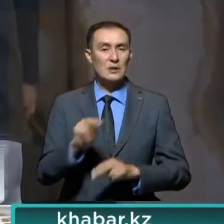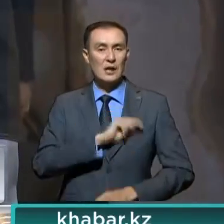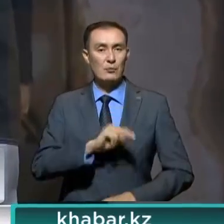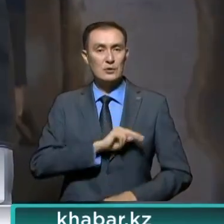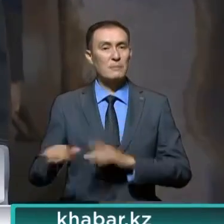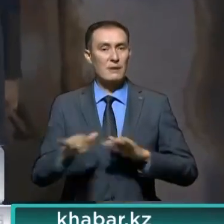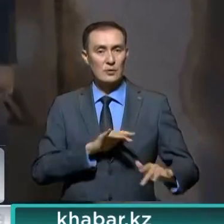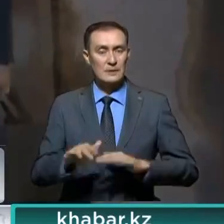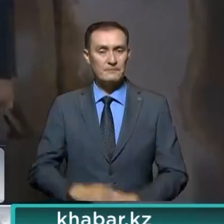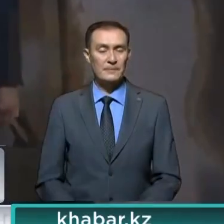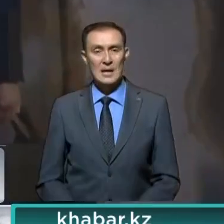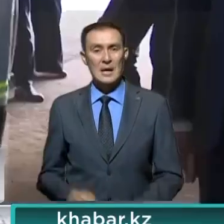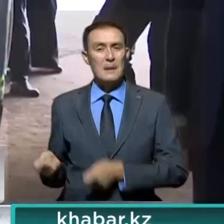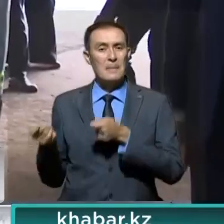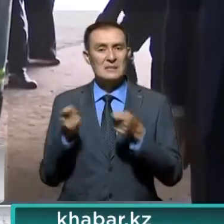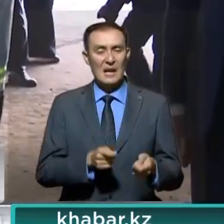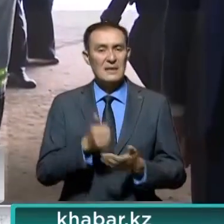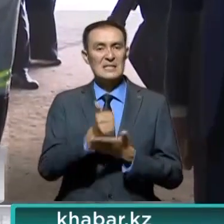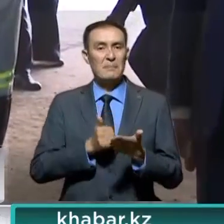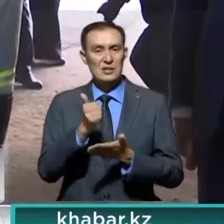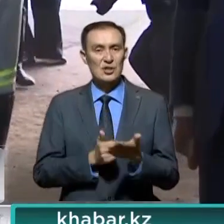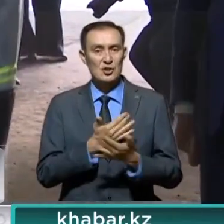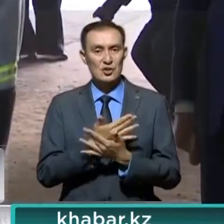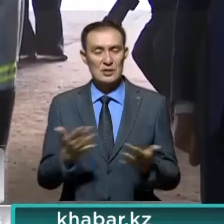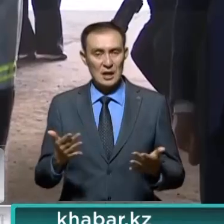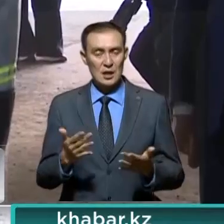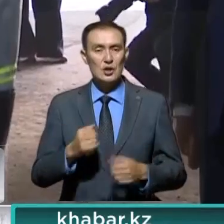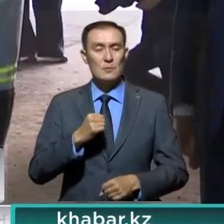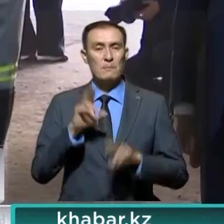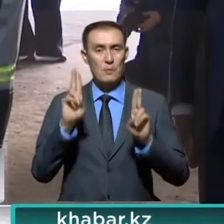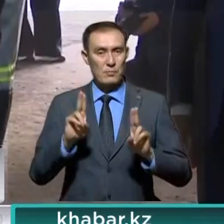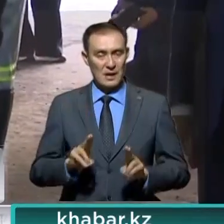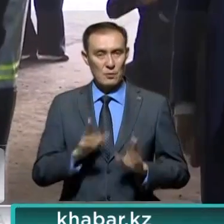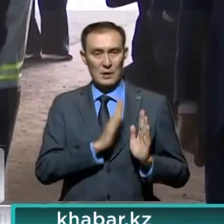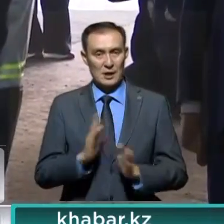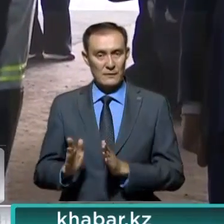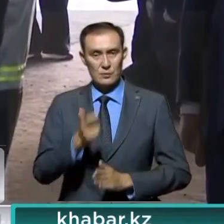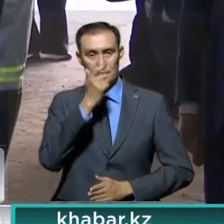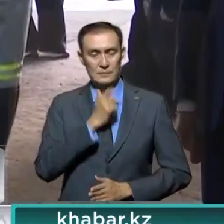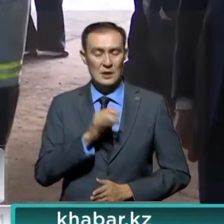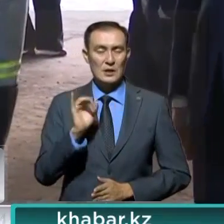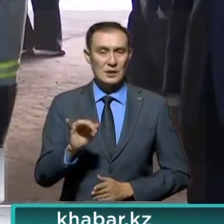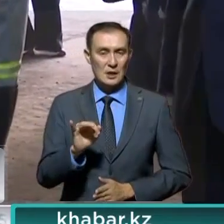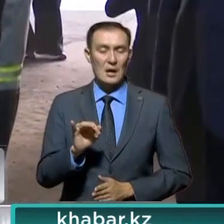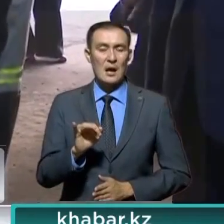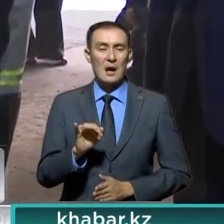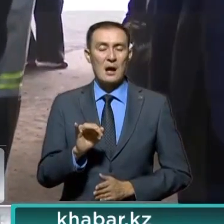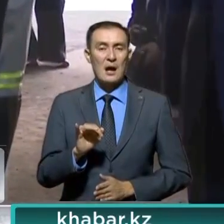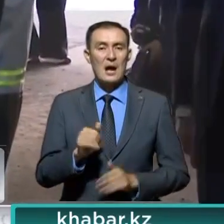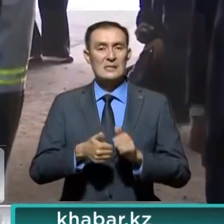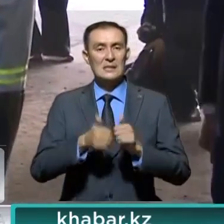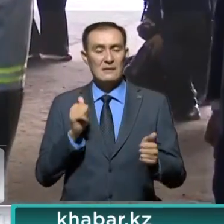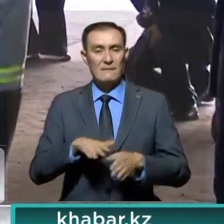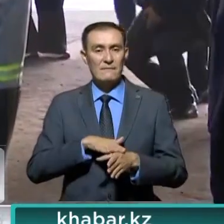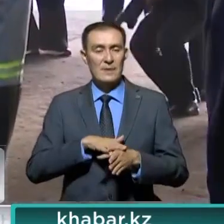работы. Поставка запасных частей идет строго с графиком, и отклонения от